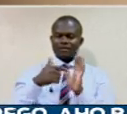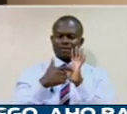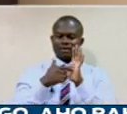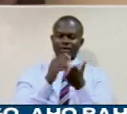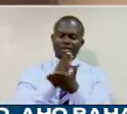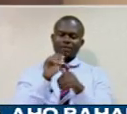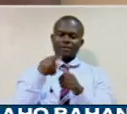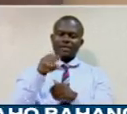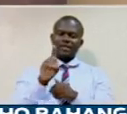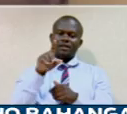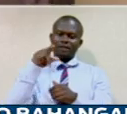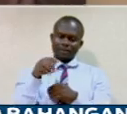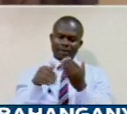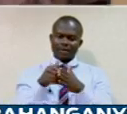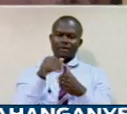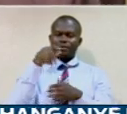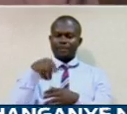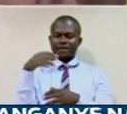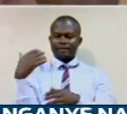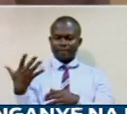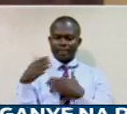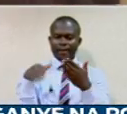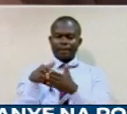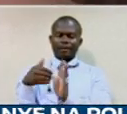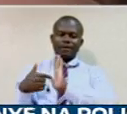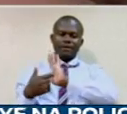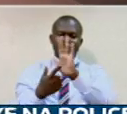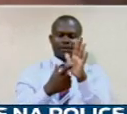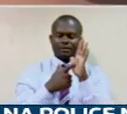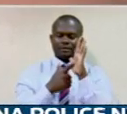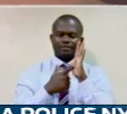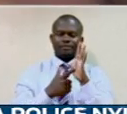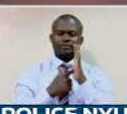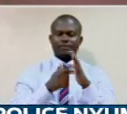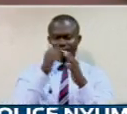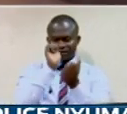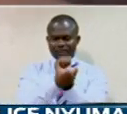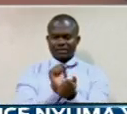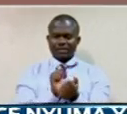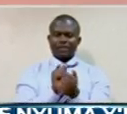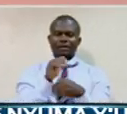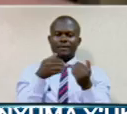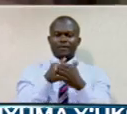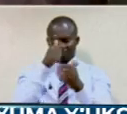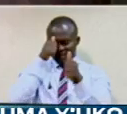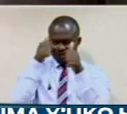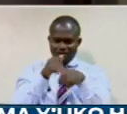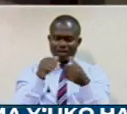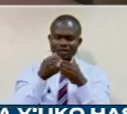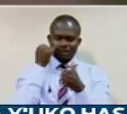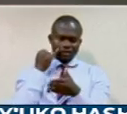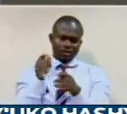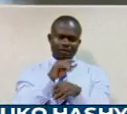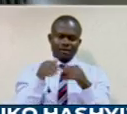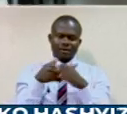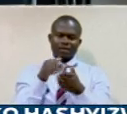PDP Imanzi, yose igize icyiswe P5. Iki kikaba ikindi kimenyetso cyashingiweho n'urukiko mu gufata ibihano. Inteko iburanisha ikurikije uburemere bw'ibyaha biregwa